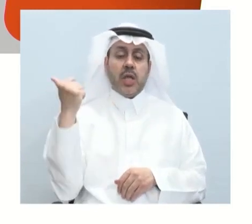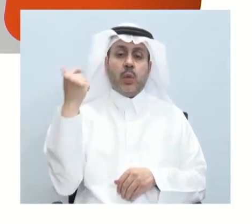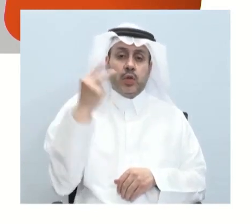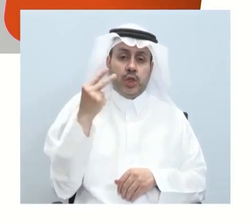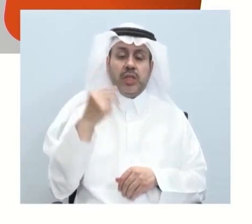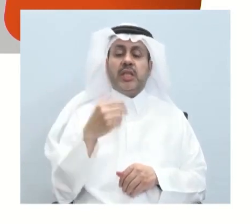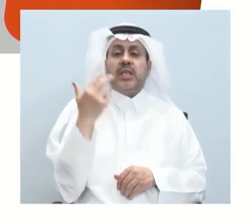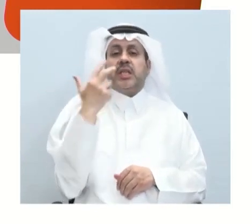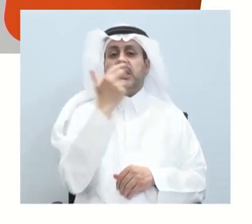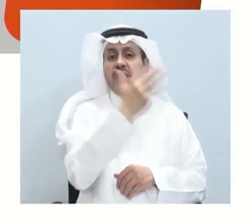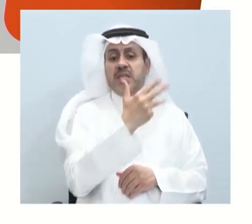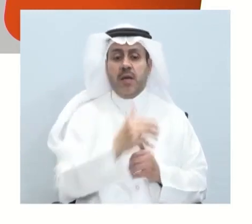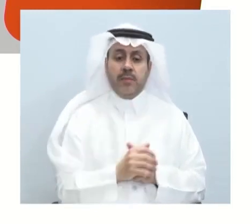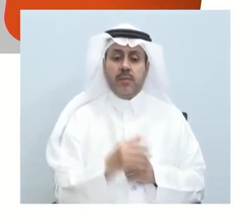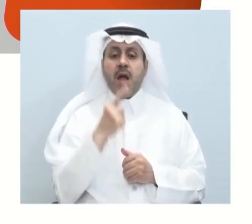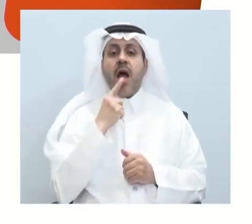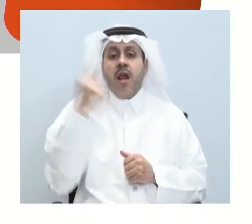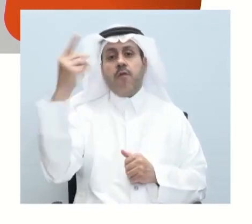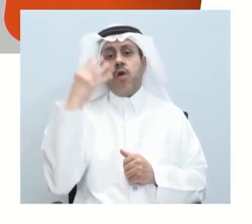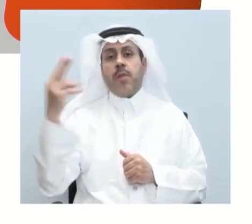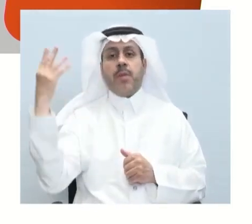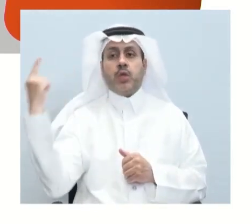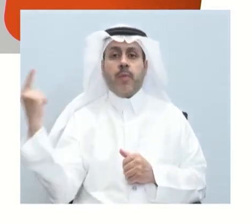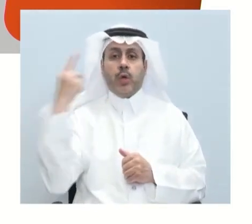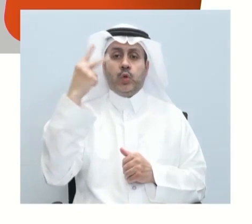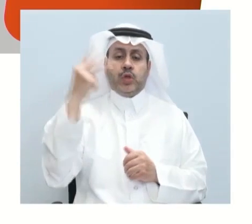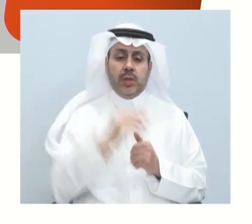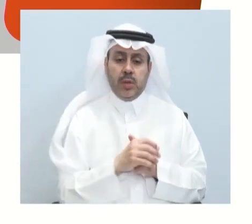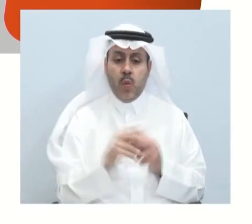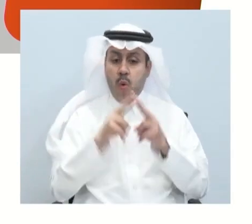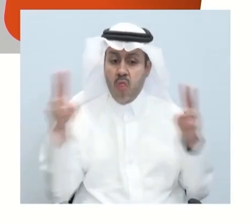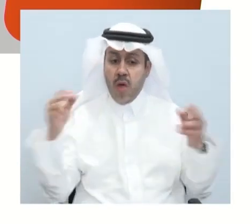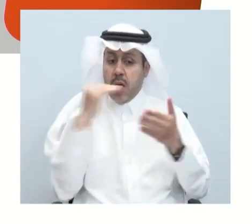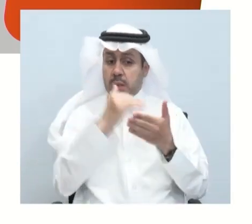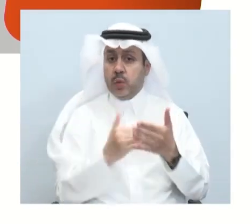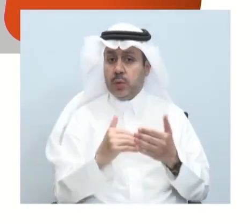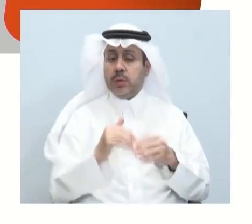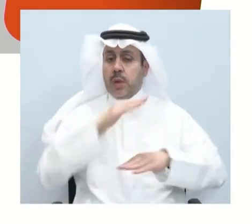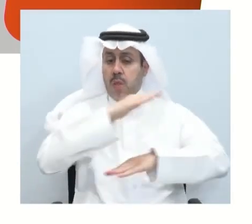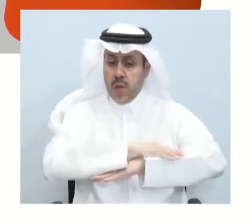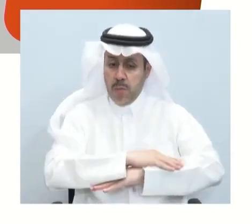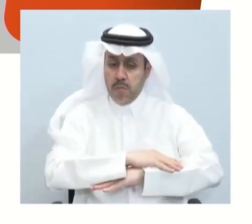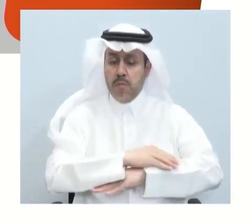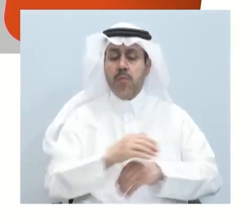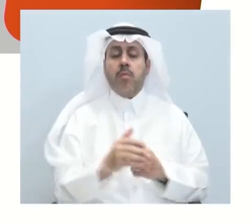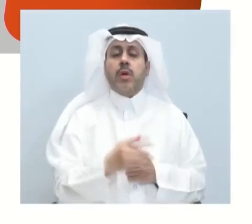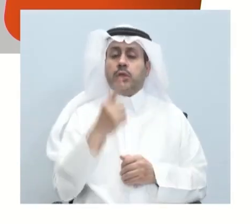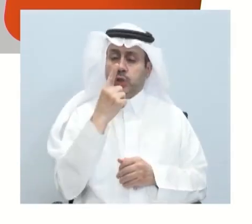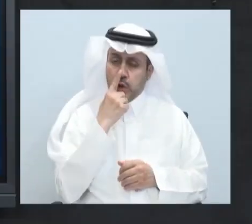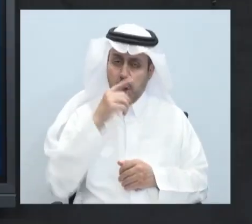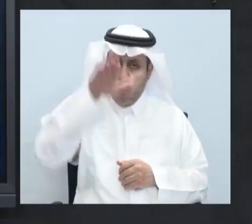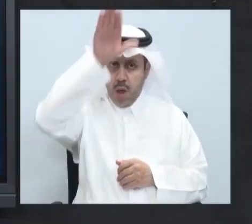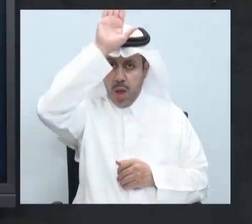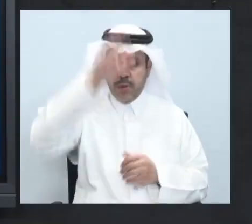هجري وحدد فيه عدد من المواد التنظيميه للبيعه الشرعيه لولي الامر مطالب معكم في الكتاب انك تذكر